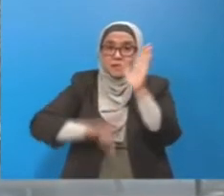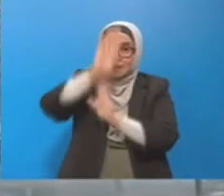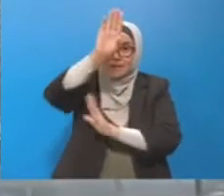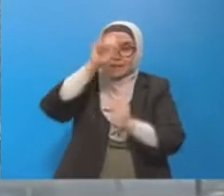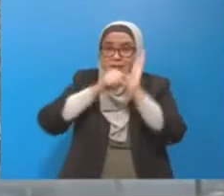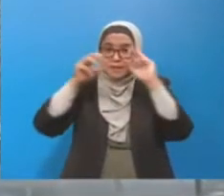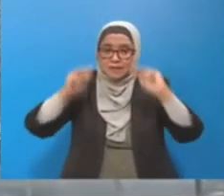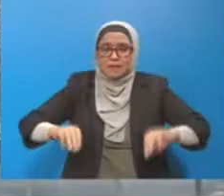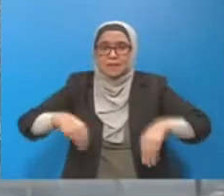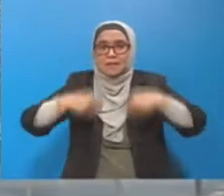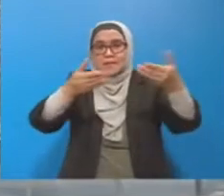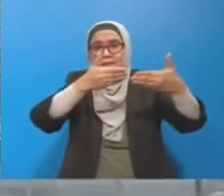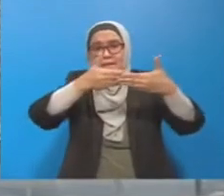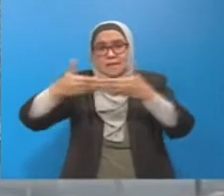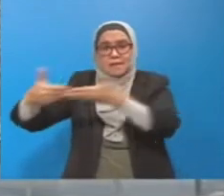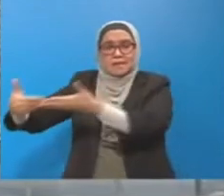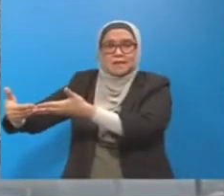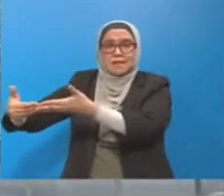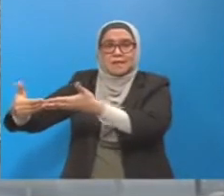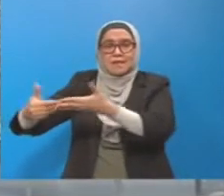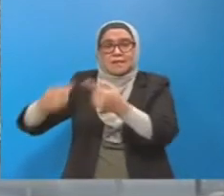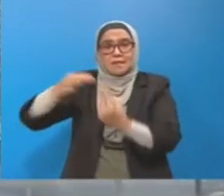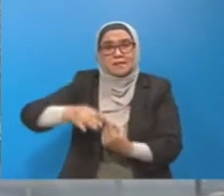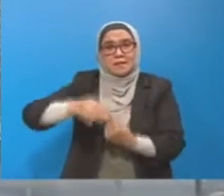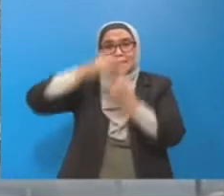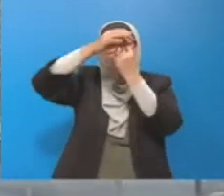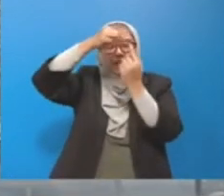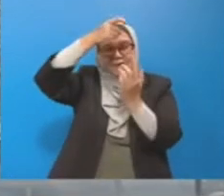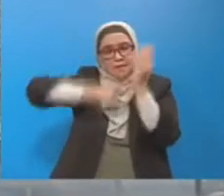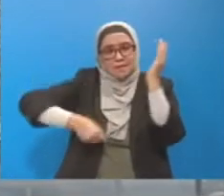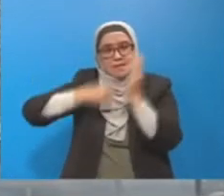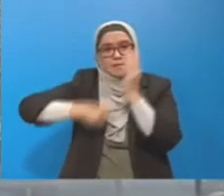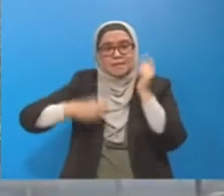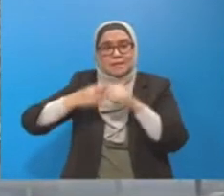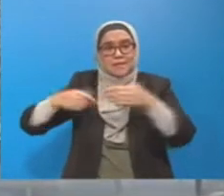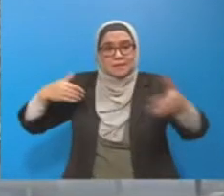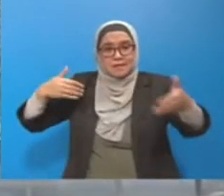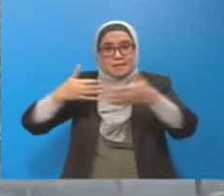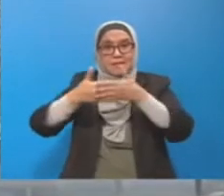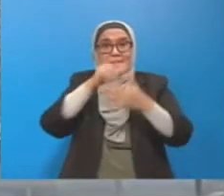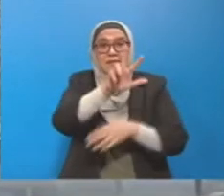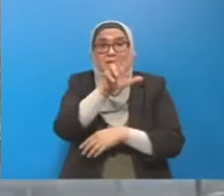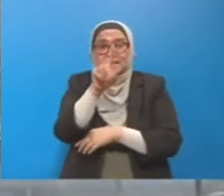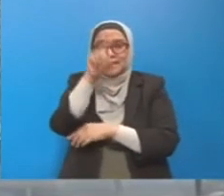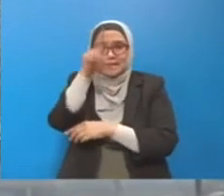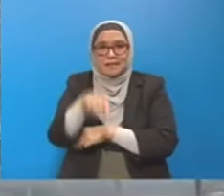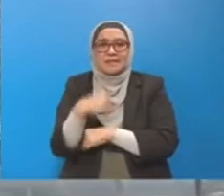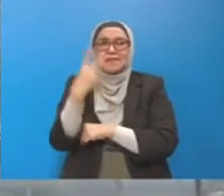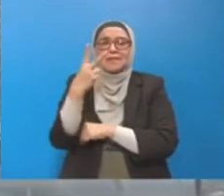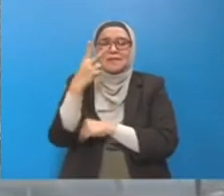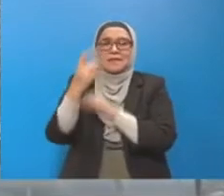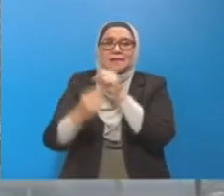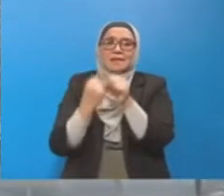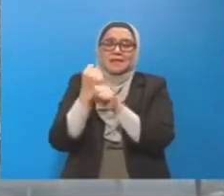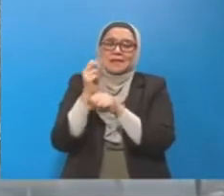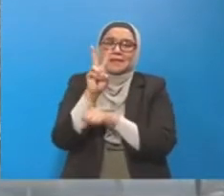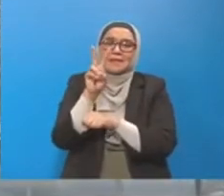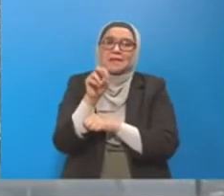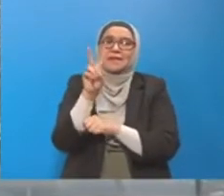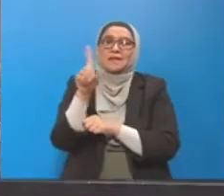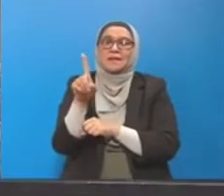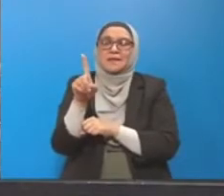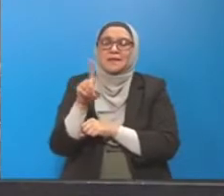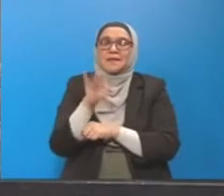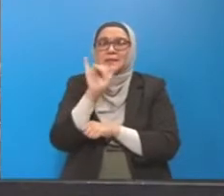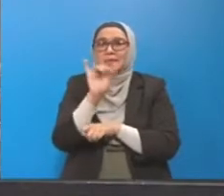free pro jutaan pemirsa dan Devi sehingga 31 Des 20 21 adat unp2 saya enggak